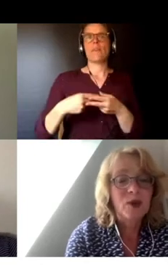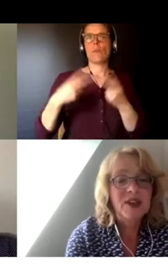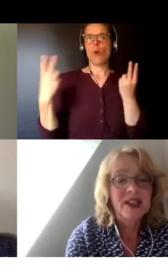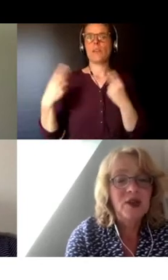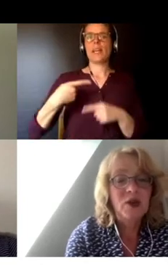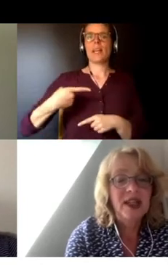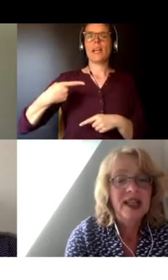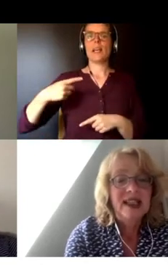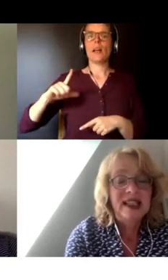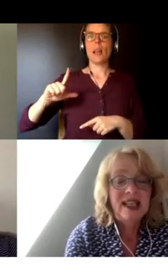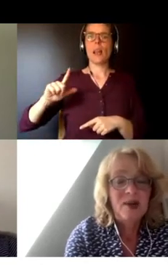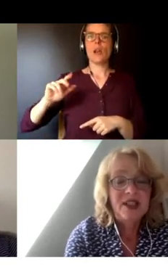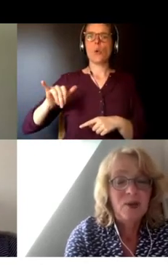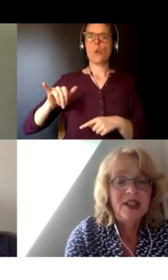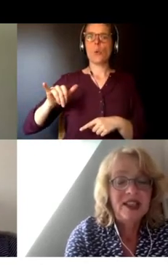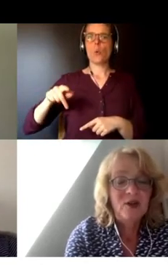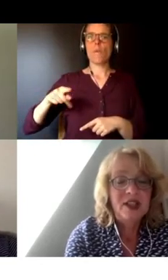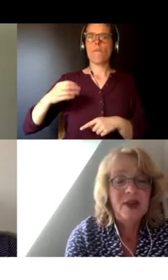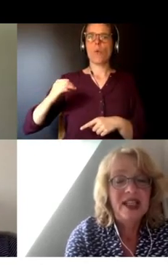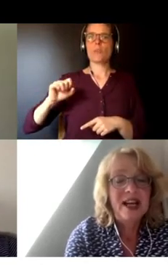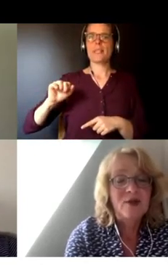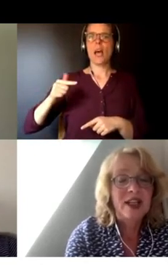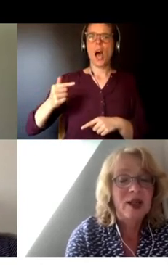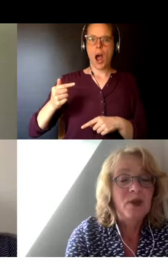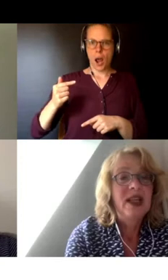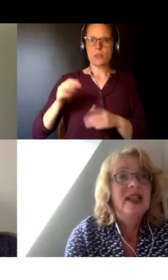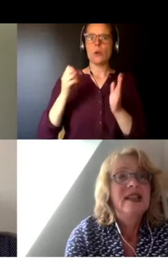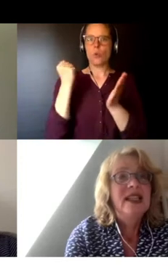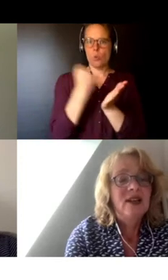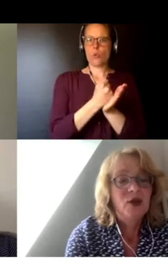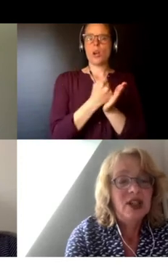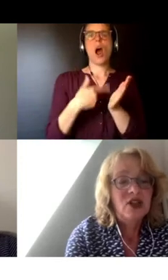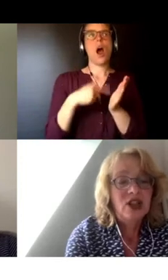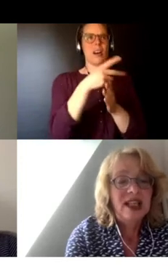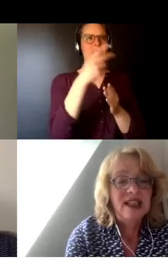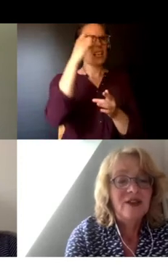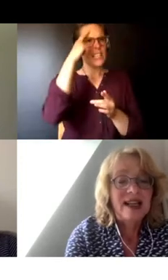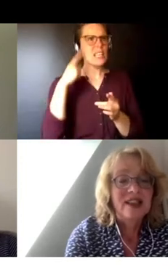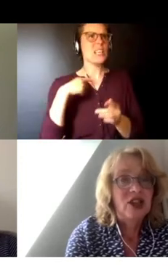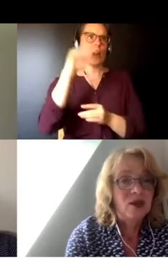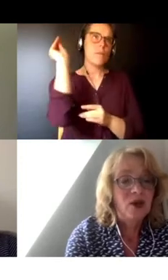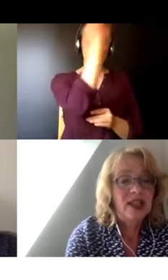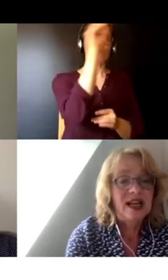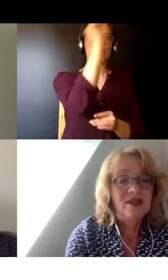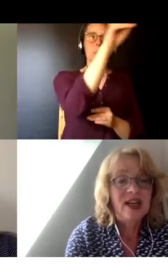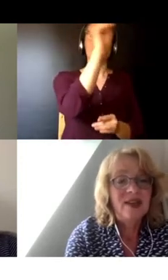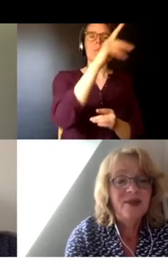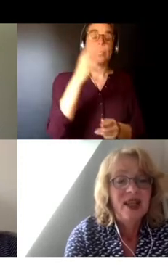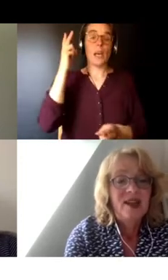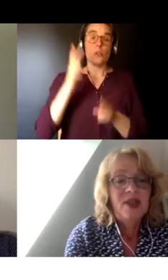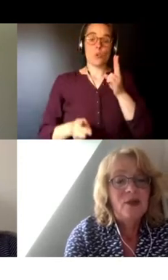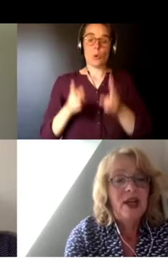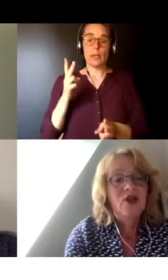Glyphosat-Gutachtens der Bundesregierung ging. Da habe ich die Bundesregierung ziemlich genervt, nachdem sie ja juristisch gegen Frag den Staat vorgegangen